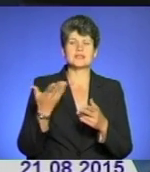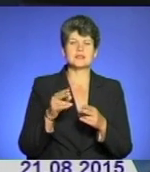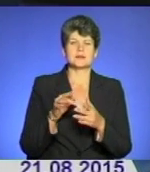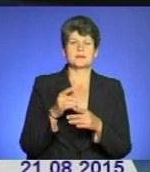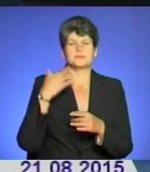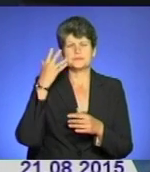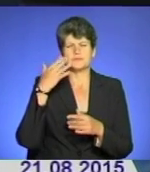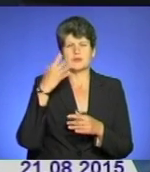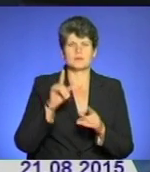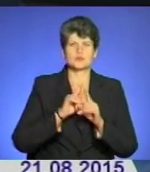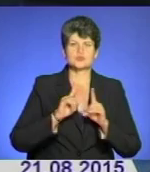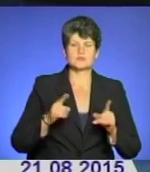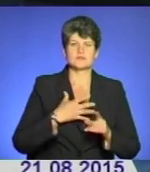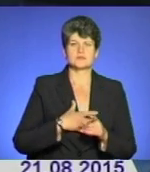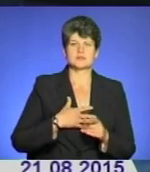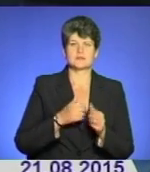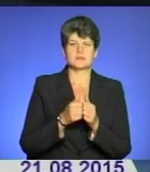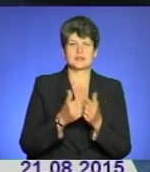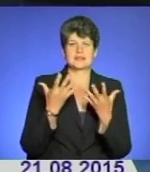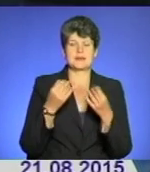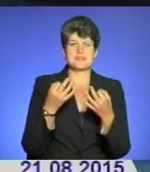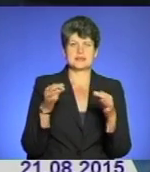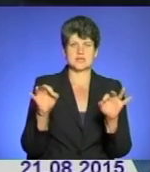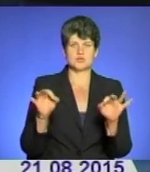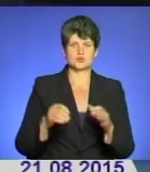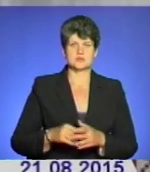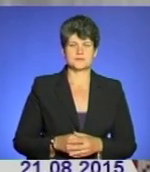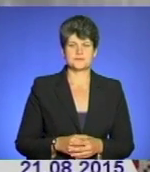події в державі особливо актуальні напередодні Дня Незалежності.